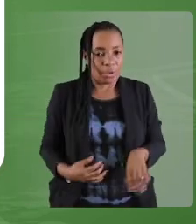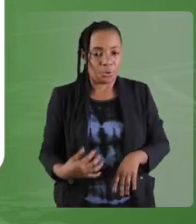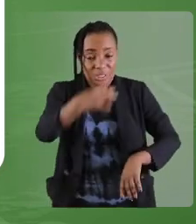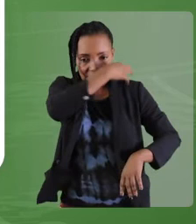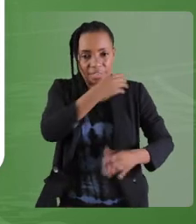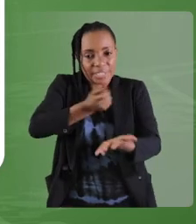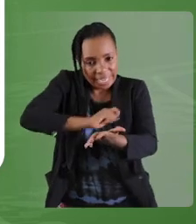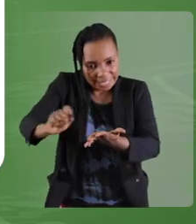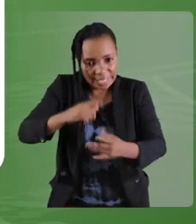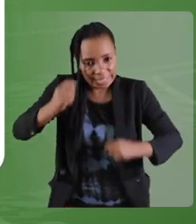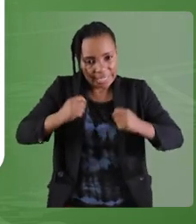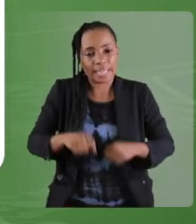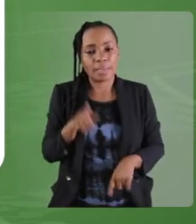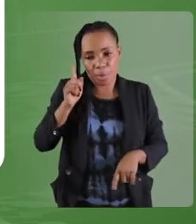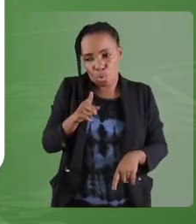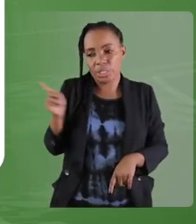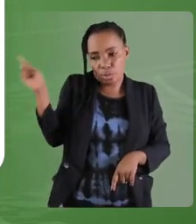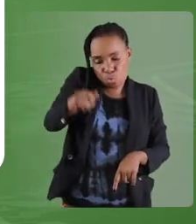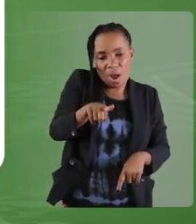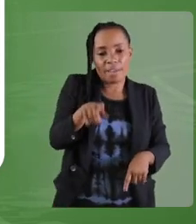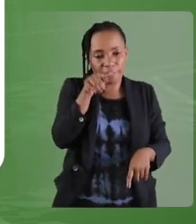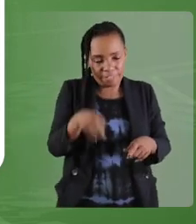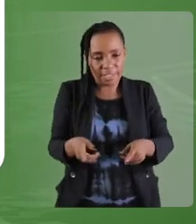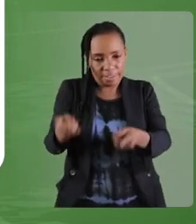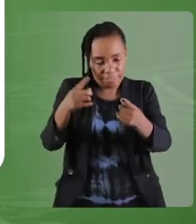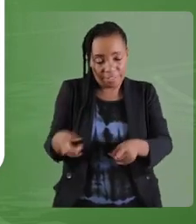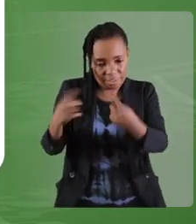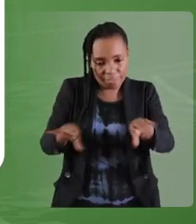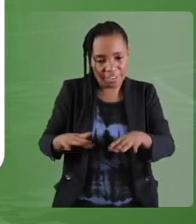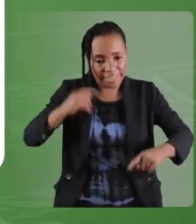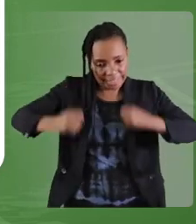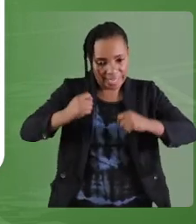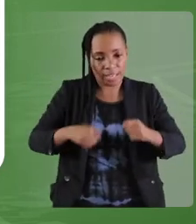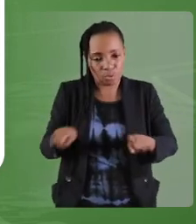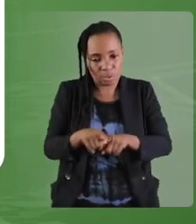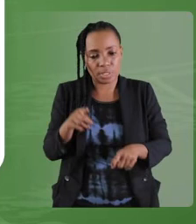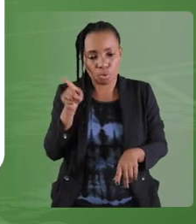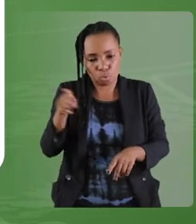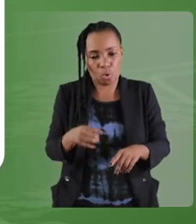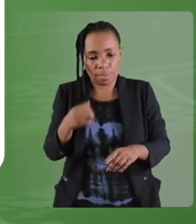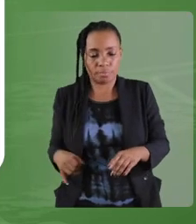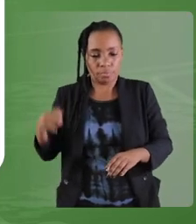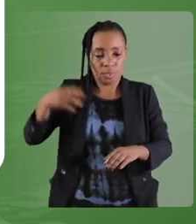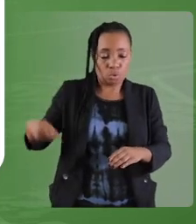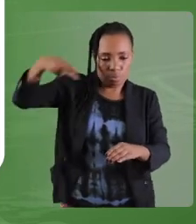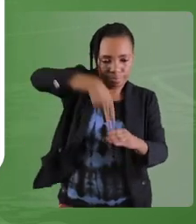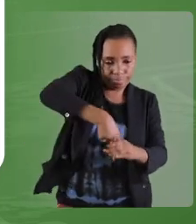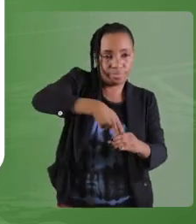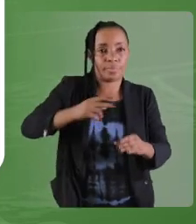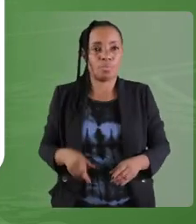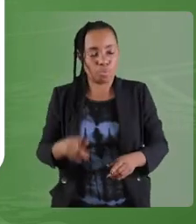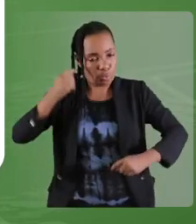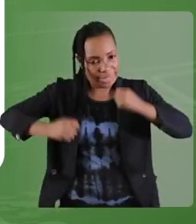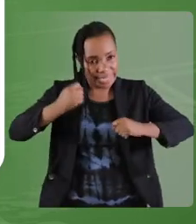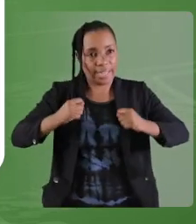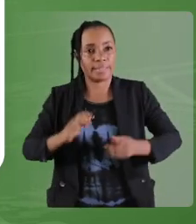qui l'a écrite a bien voulu te laisser entrer. Pensez pour moi-même. Finalement, avec Marc